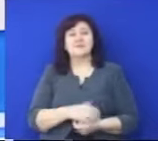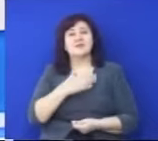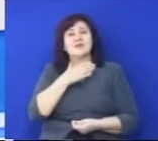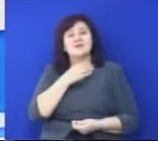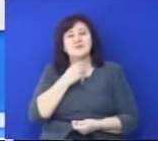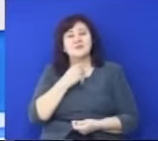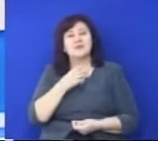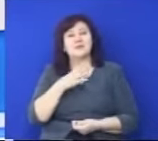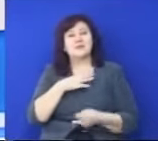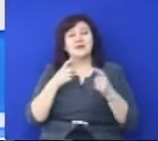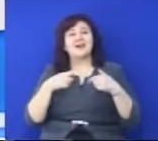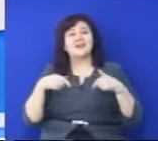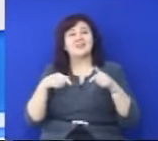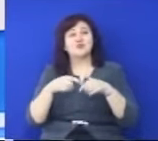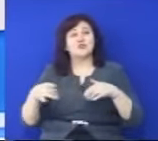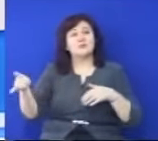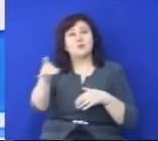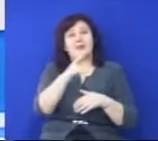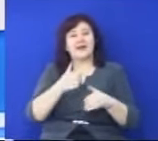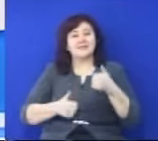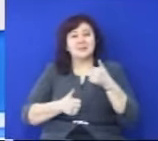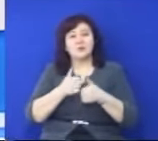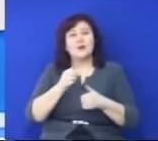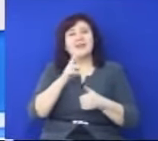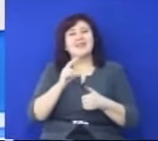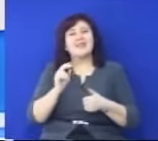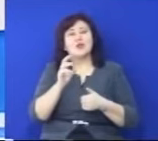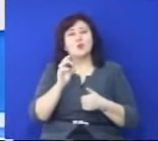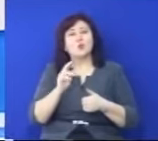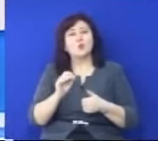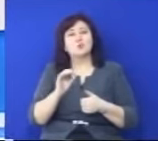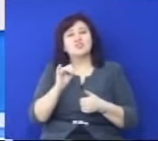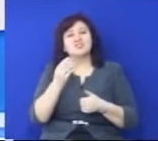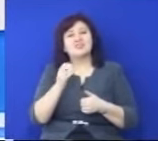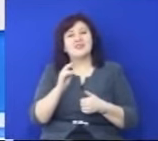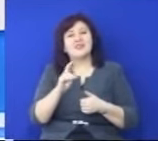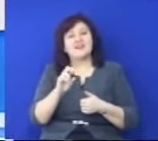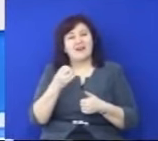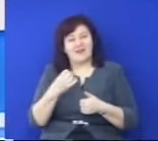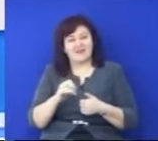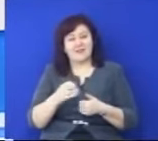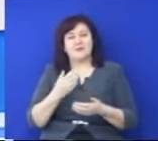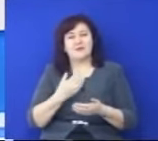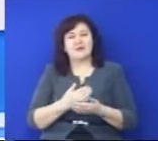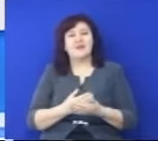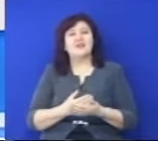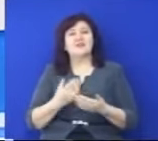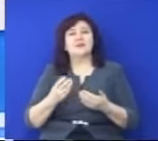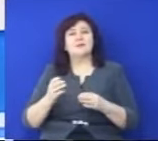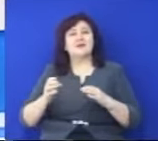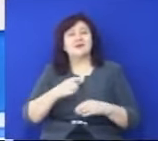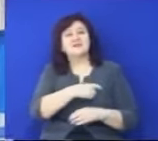Семейде Киокушинкай каратэден республикалық турнир өтті. Жарыс алғашы спорт шебері құрмет орденінің иегері қаламыздың еңбек сіңірген